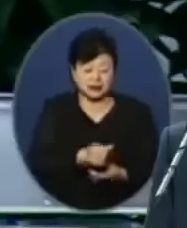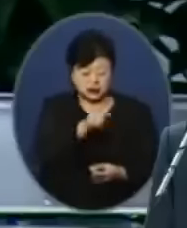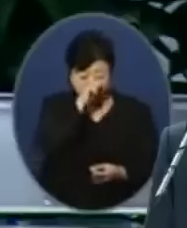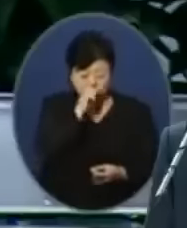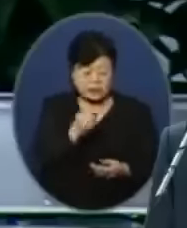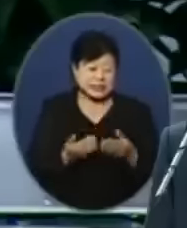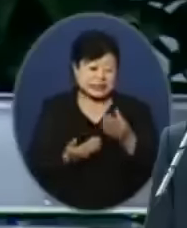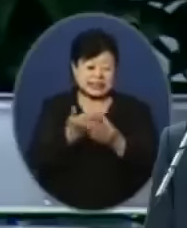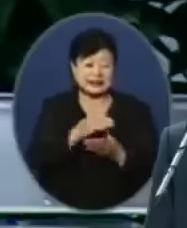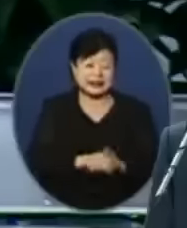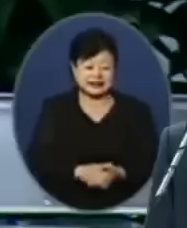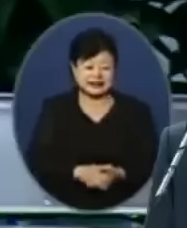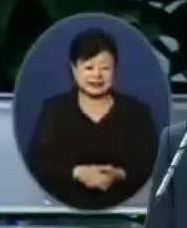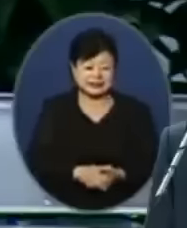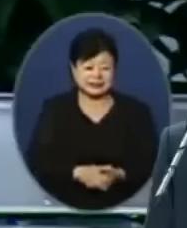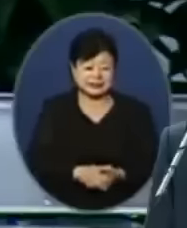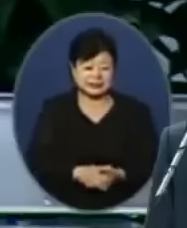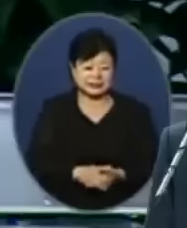일이 일어난다.